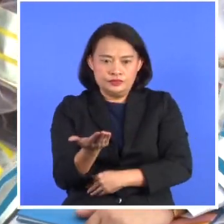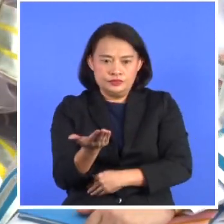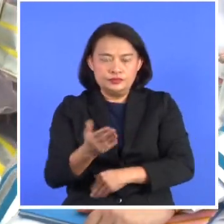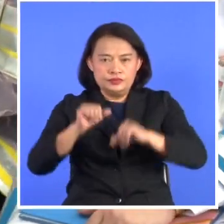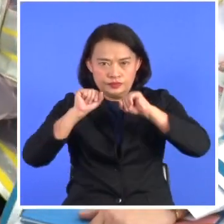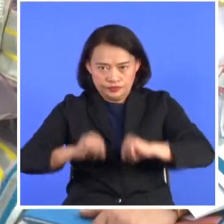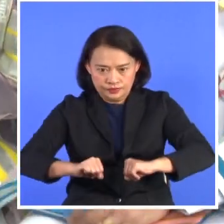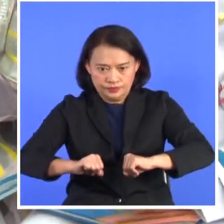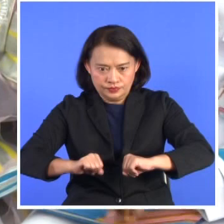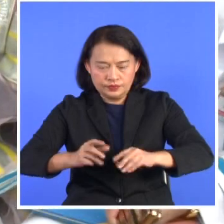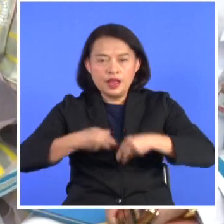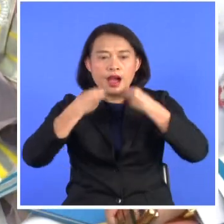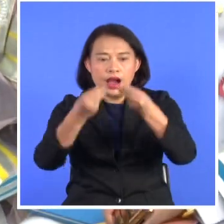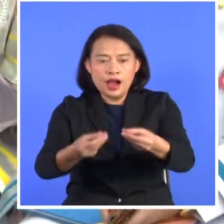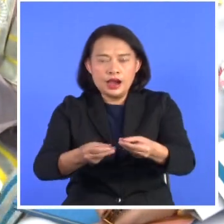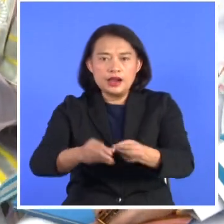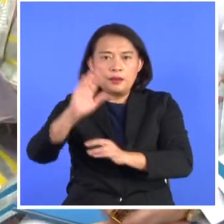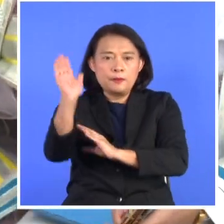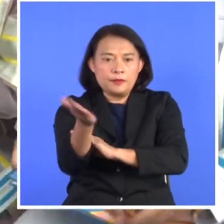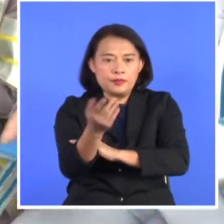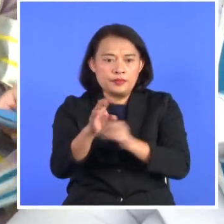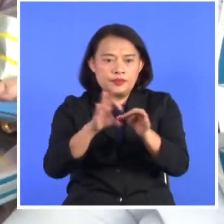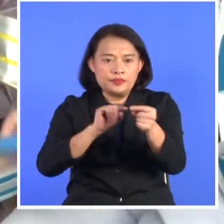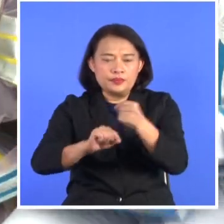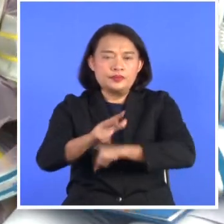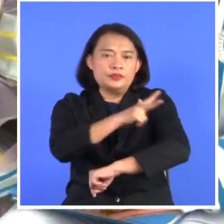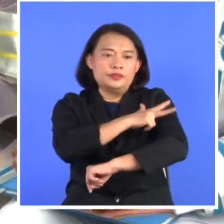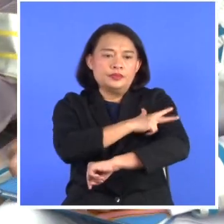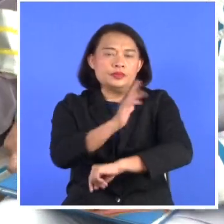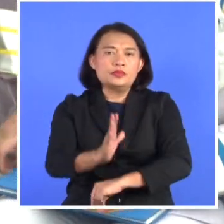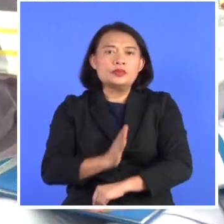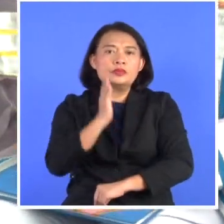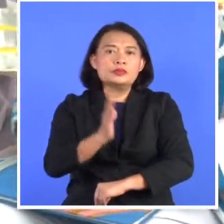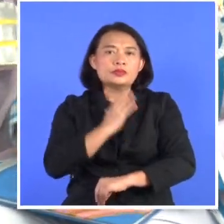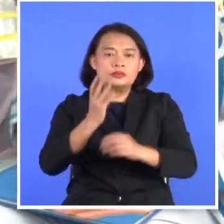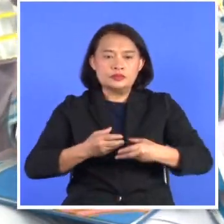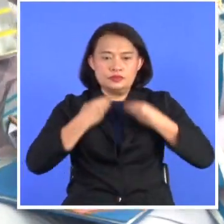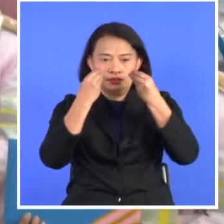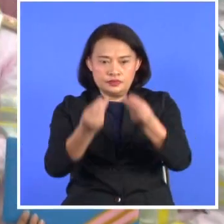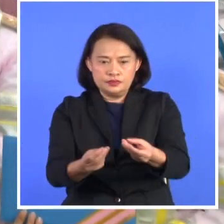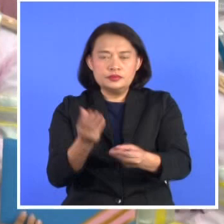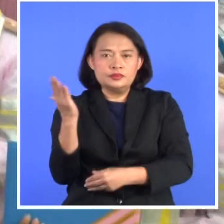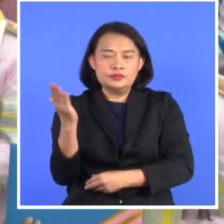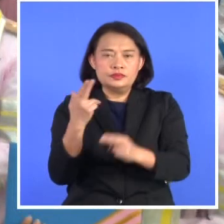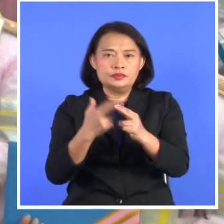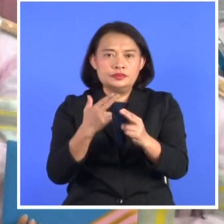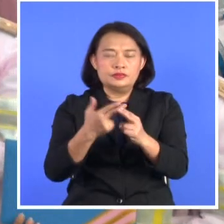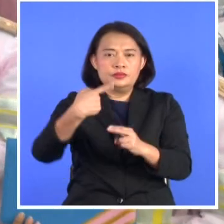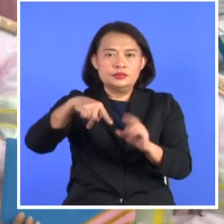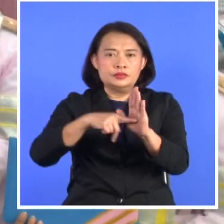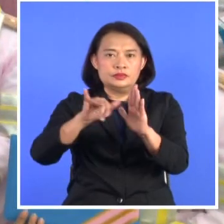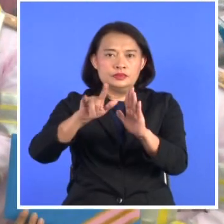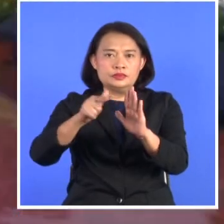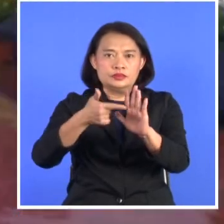เอกฉันคือมอบปริญญาพุทธศาสตร์ดุษฎีบัณฑิตกิติมศักดิ์ให้แก่คุณปัญญานิรันกุผู้จบการศึกษาสาขา